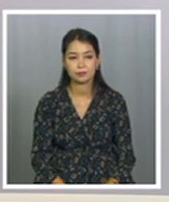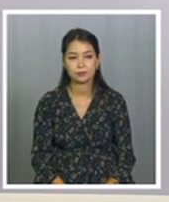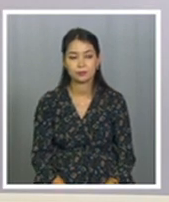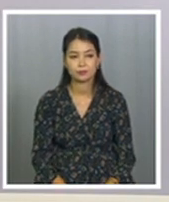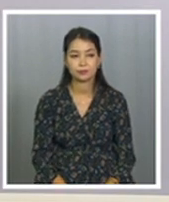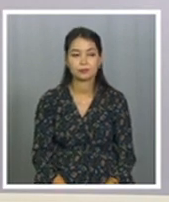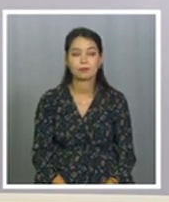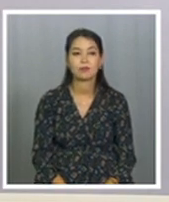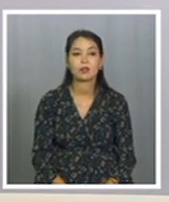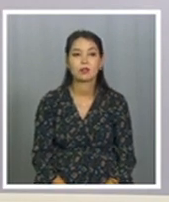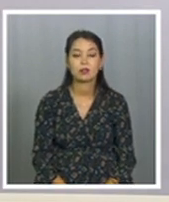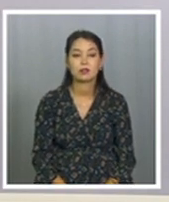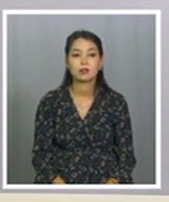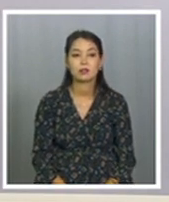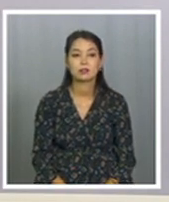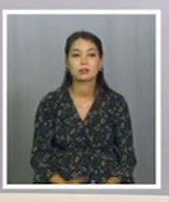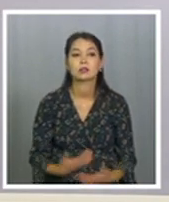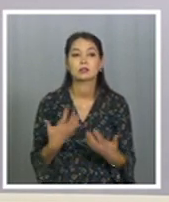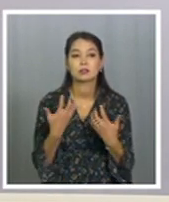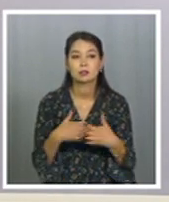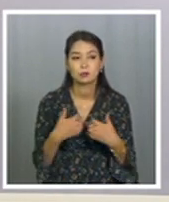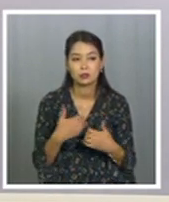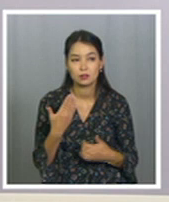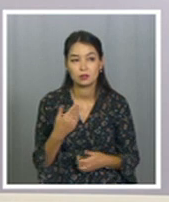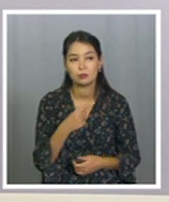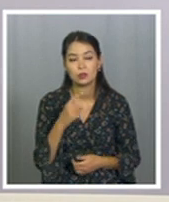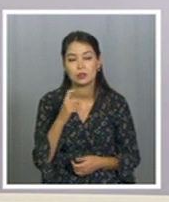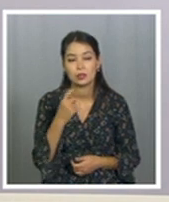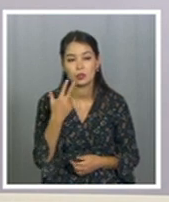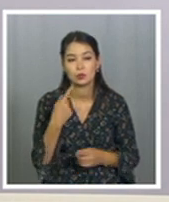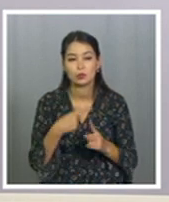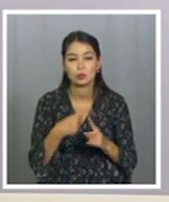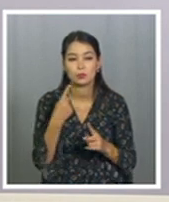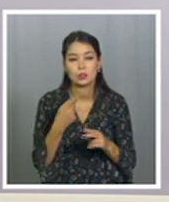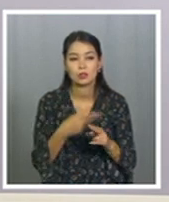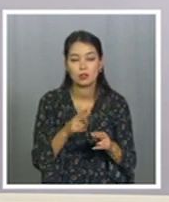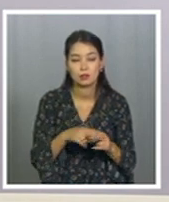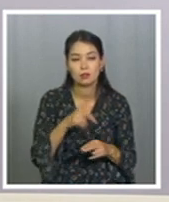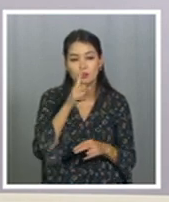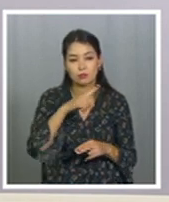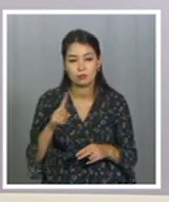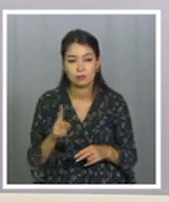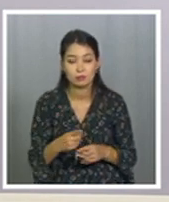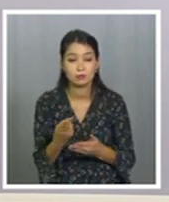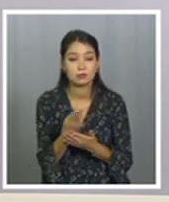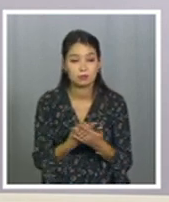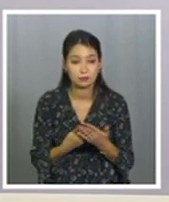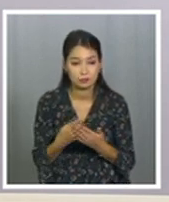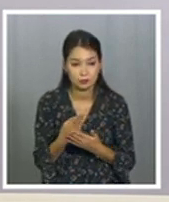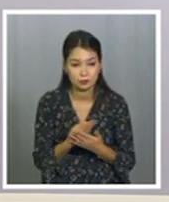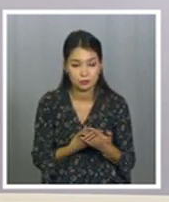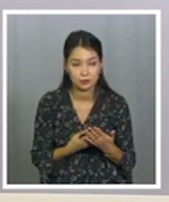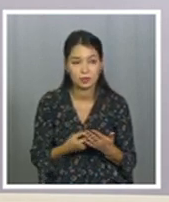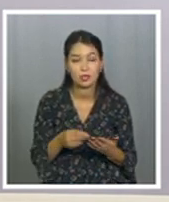Шешуі. Минус x-тің 3 дәрежесі қосылған 1 функциясының графигін саламыз.